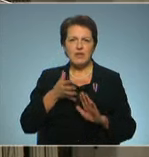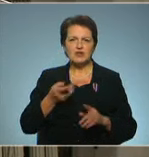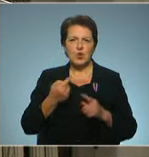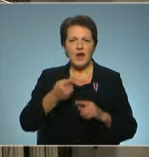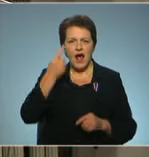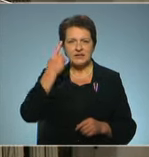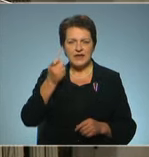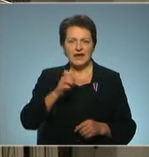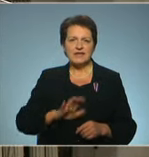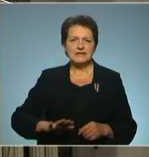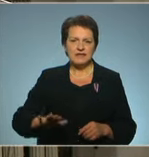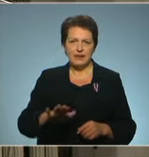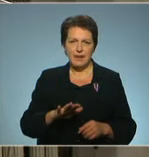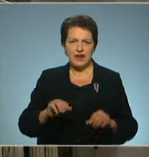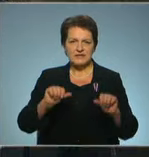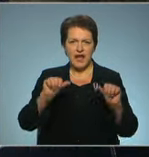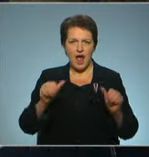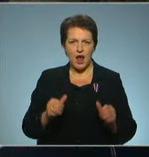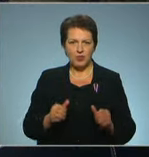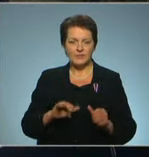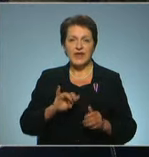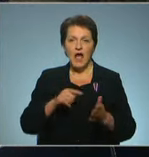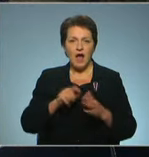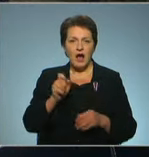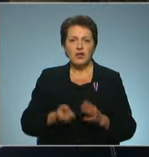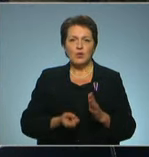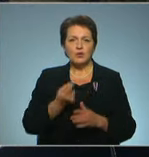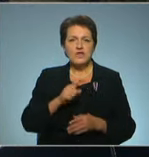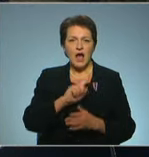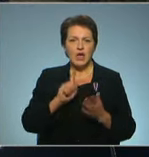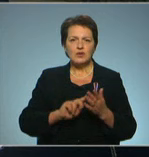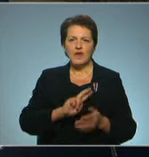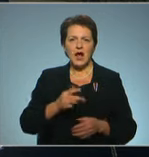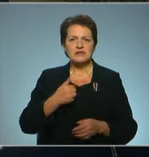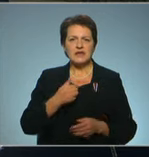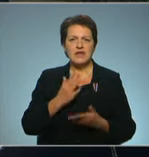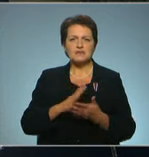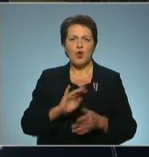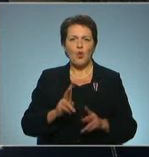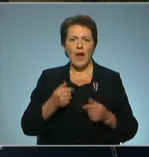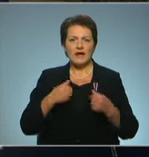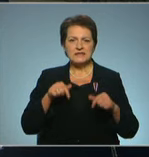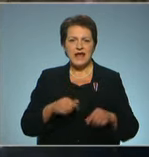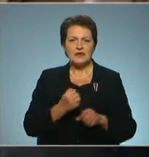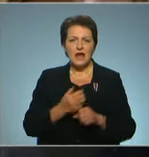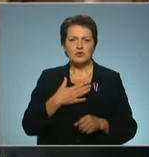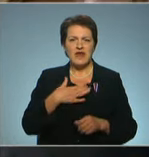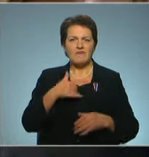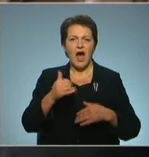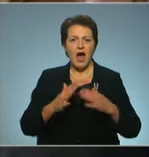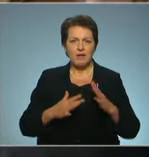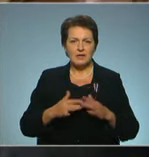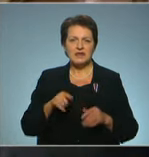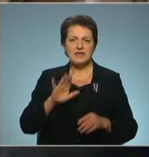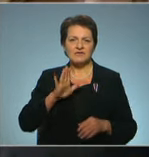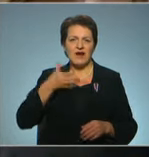– ģimenes tēlu. Ja kādam uznāk jautājums, kas es esmu un ko es te daru savā amatā, tas var